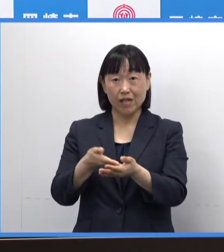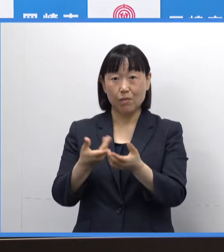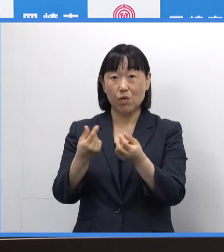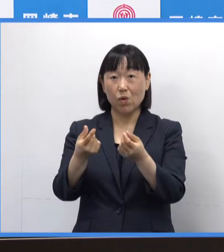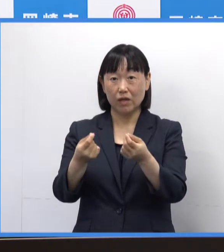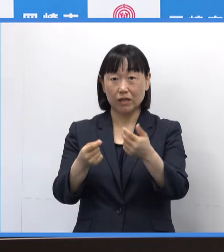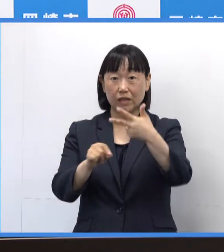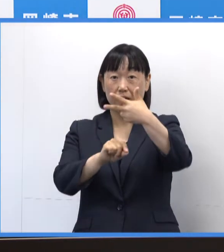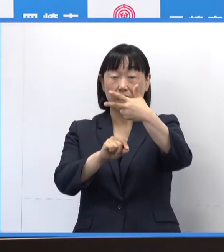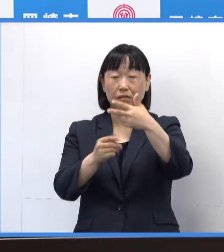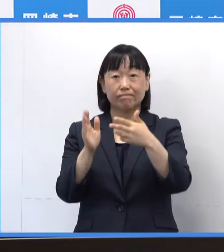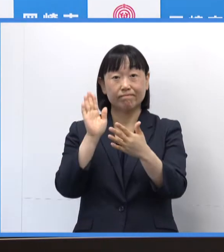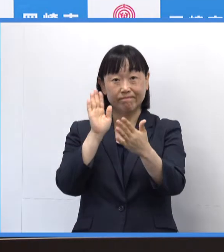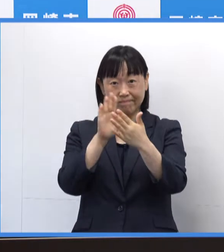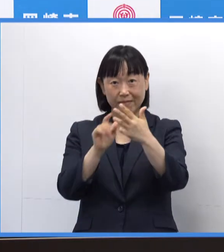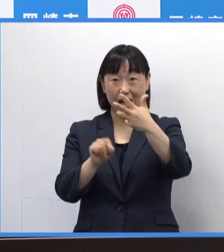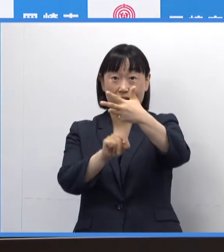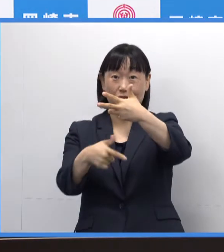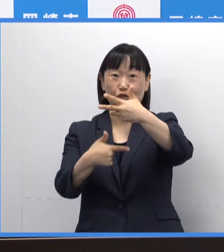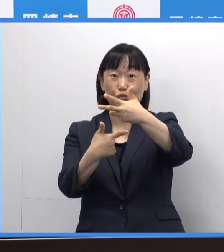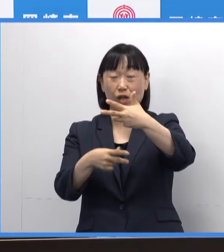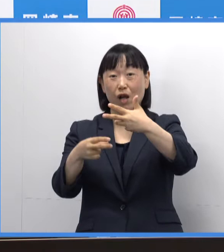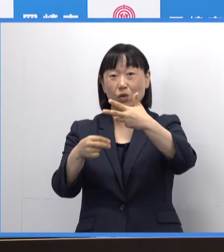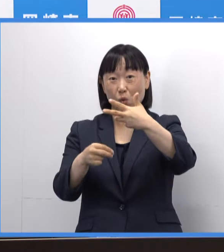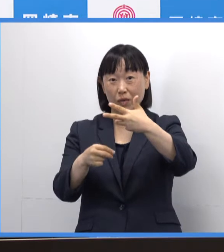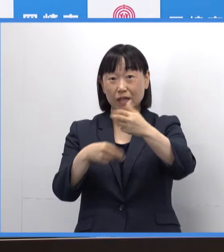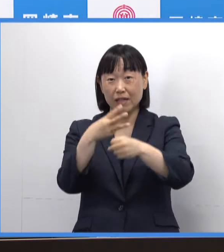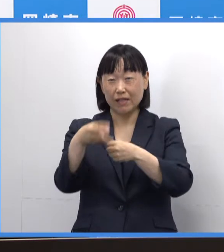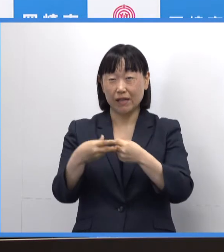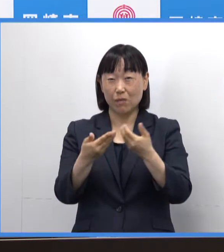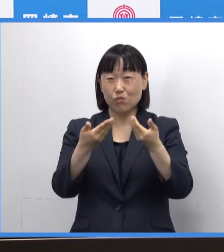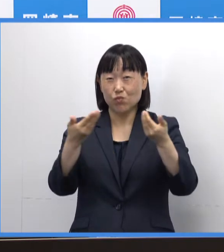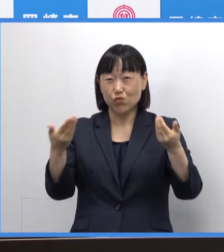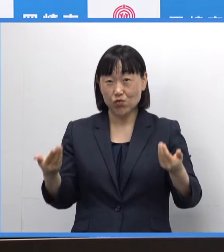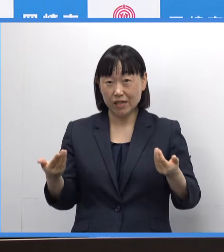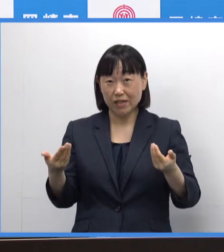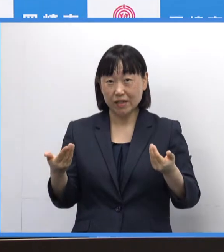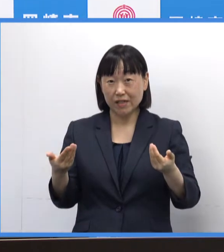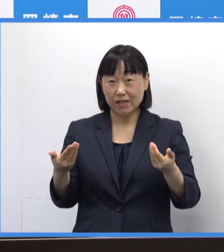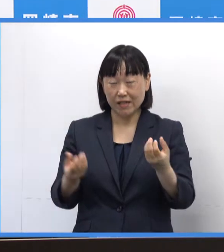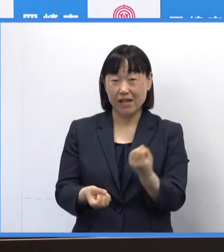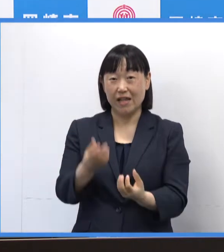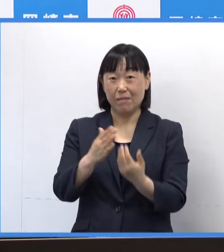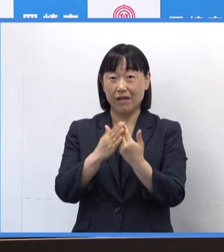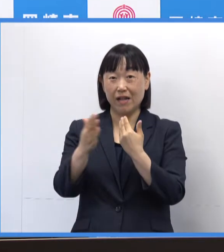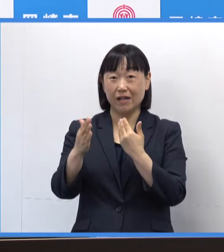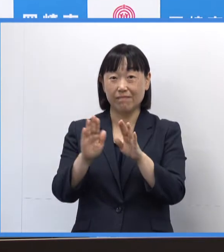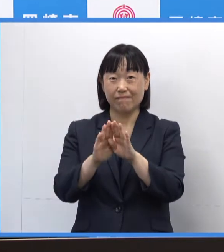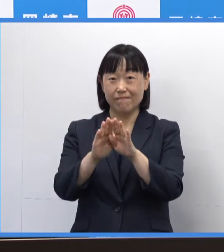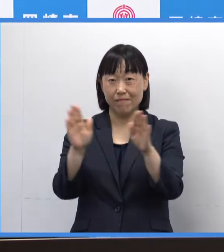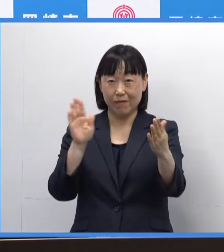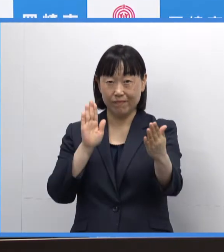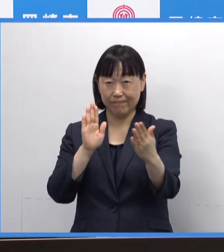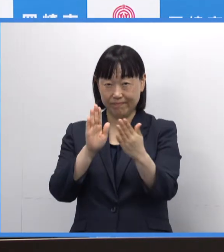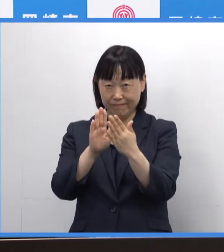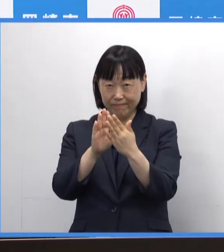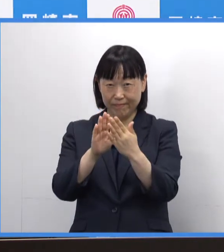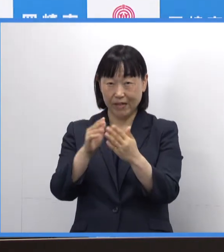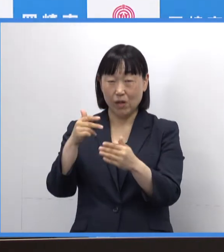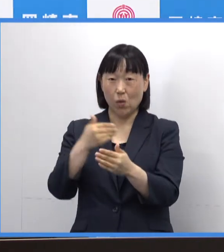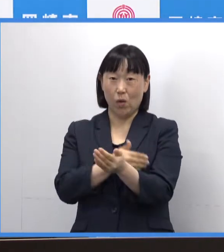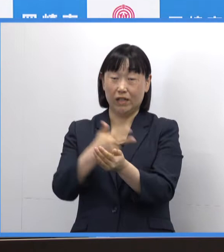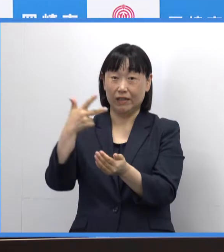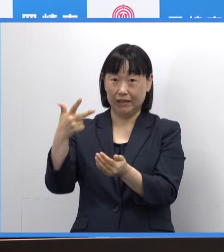り、来る8月6日土曜日に3年ぶりとなる花火大会の開催に向けて、市